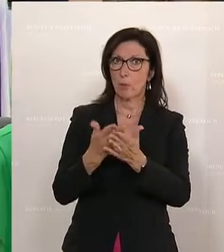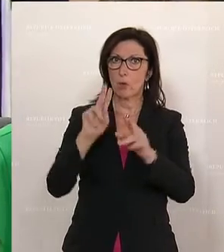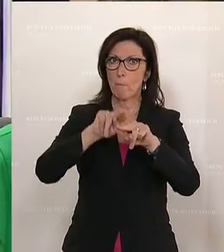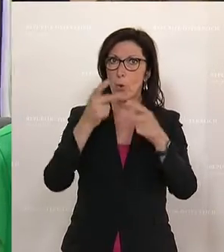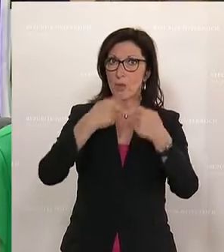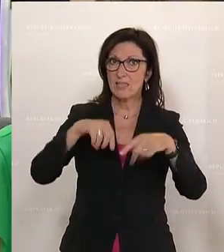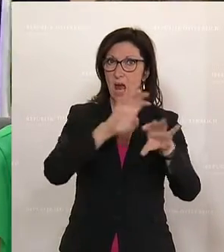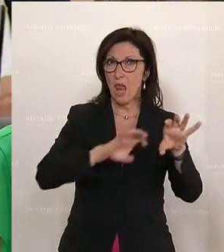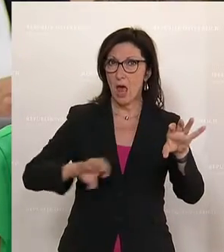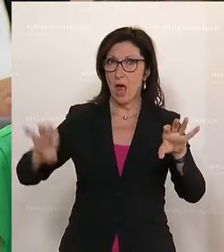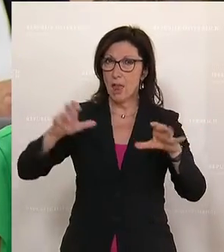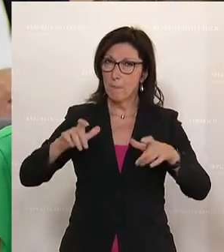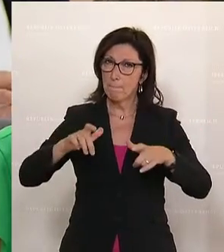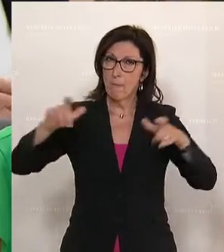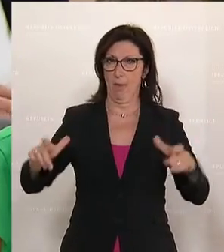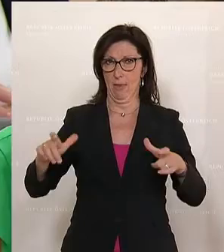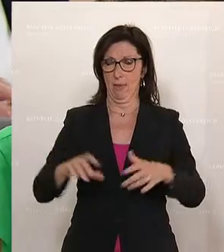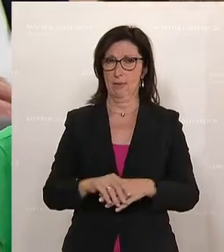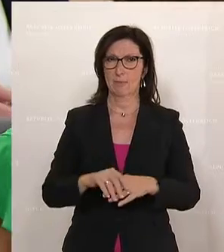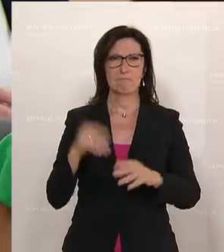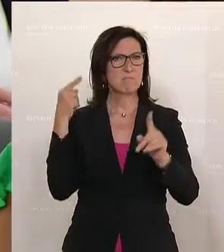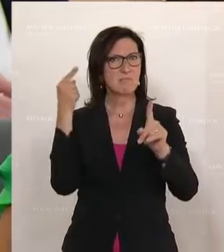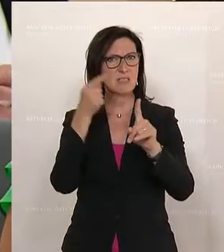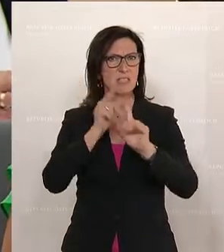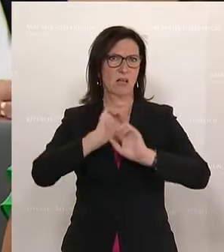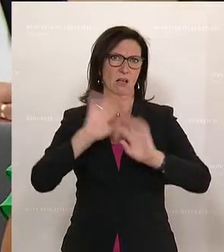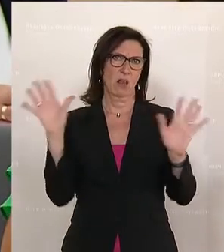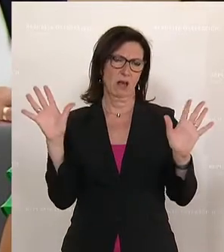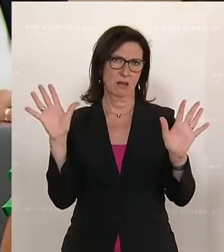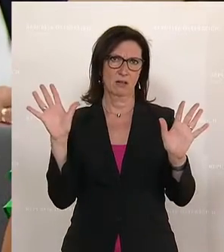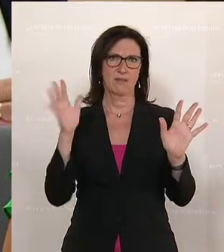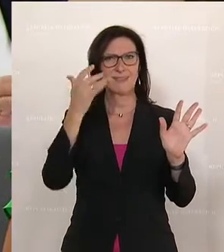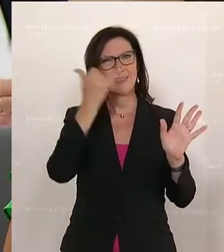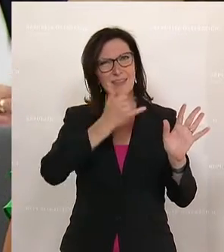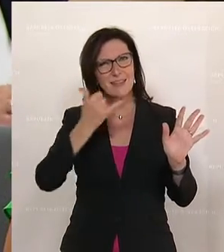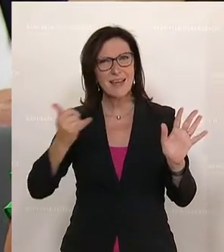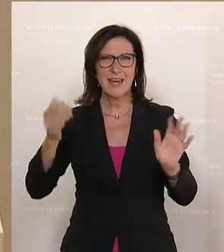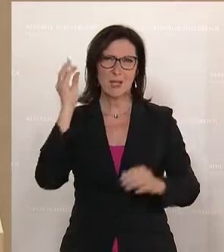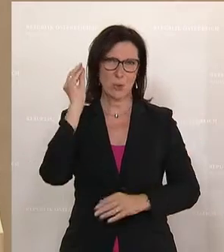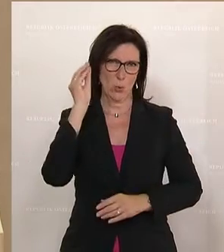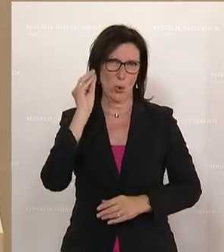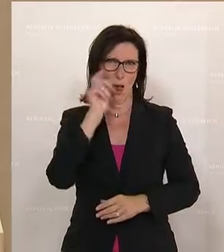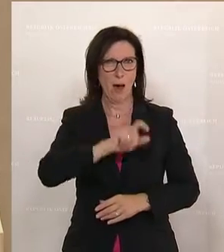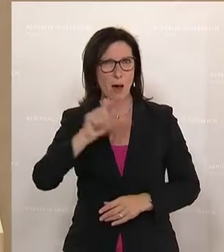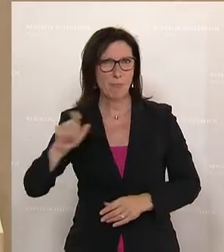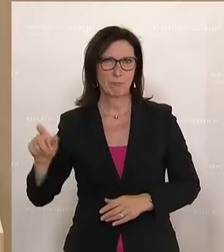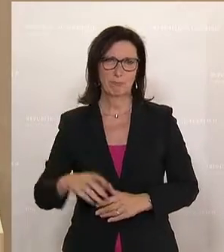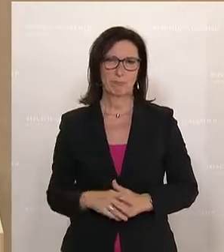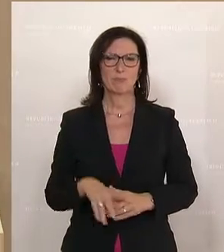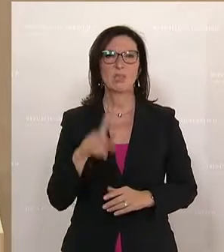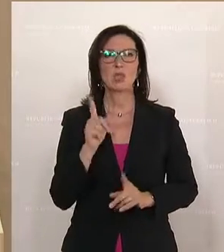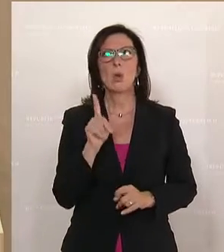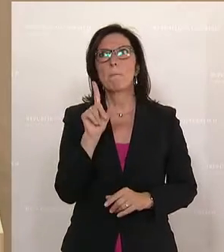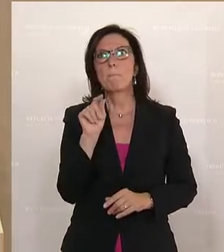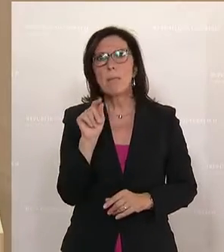Bundesländern ausgebaut. Unser Ziel ist ganz klar: Jeder Schülerin und jeder Schüler soll